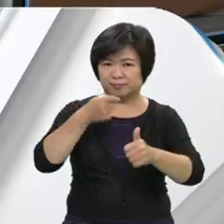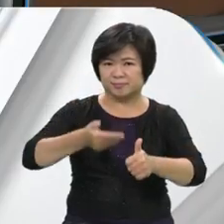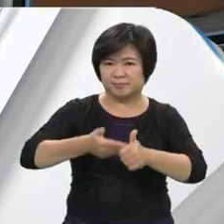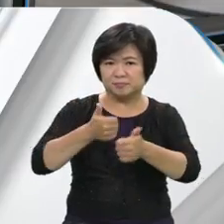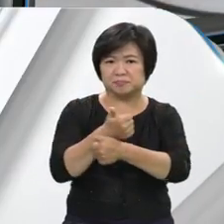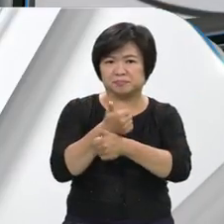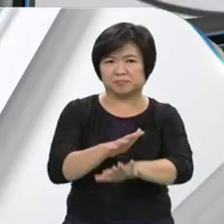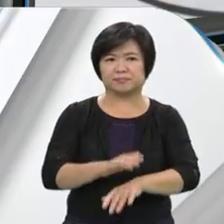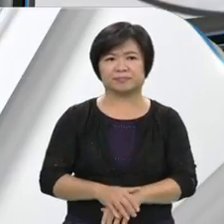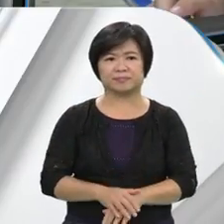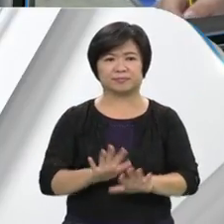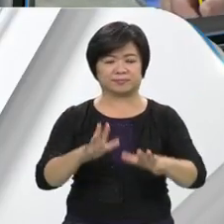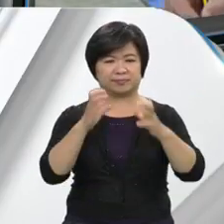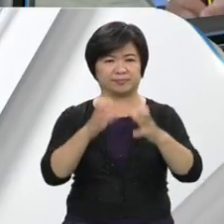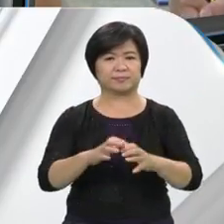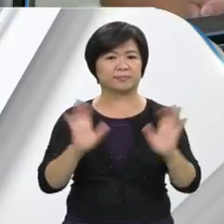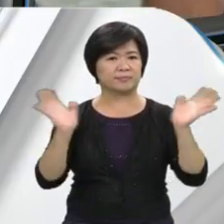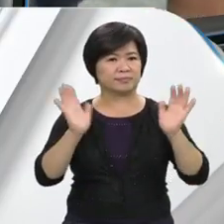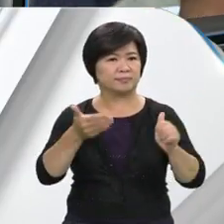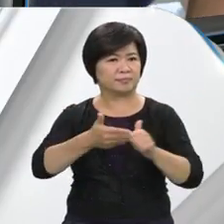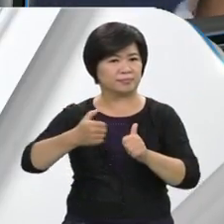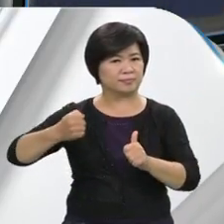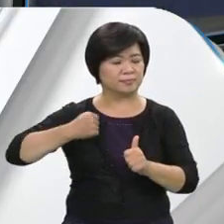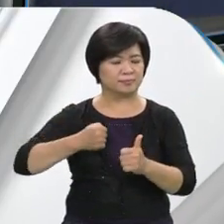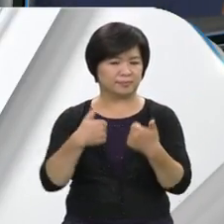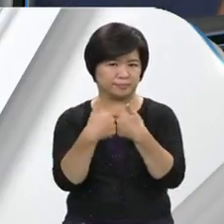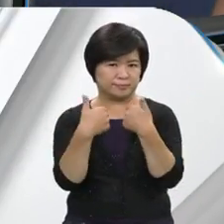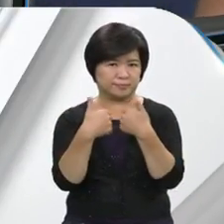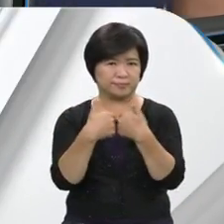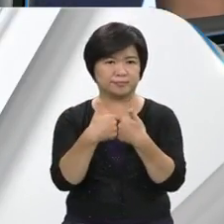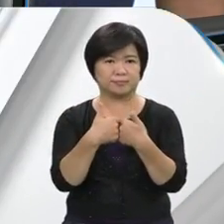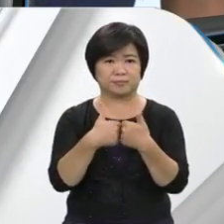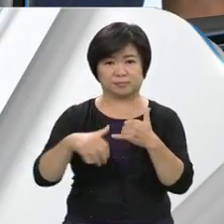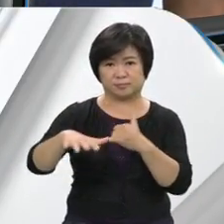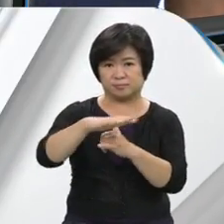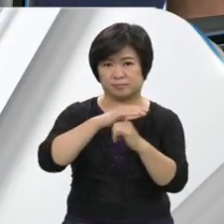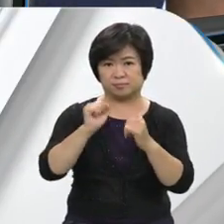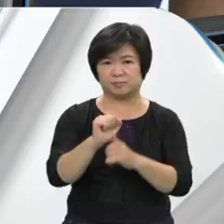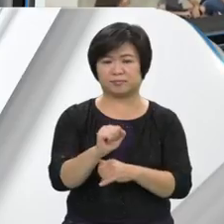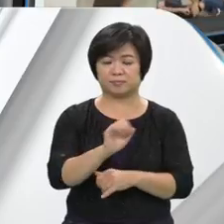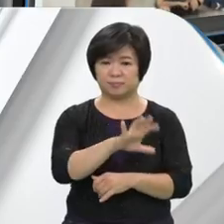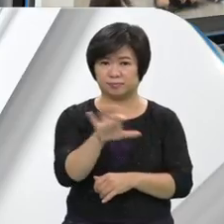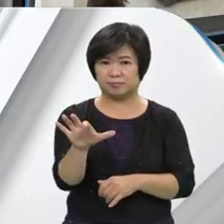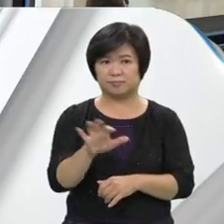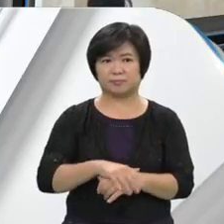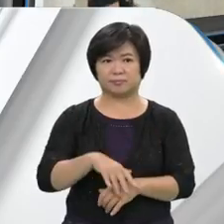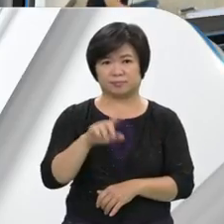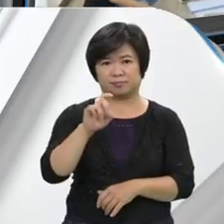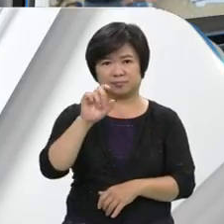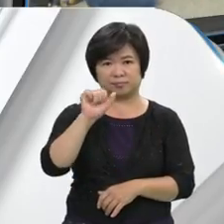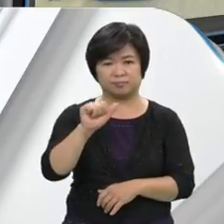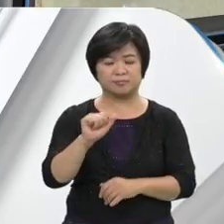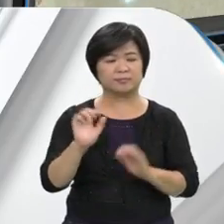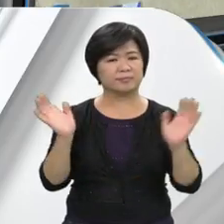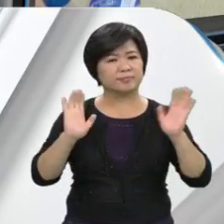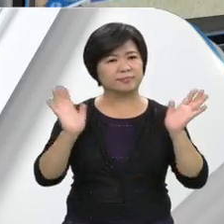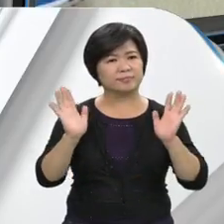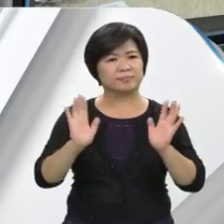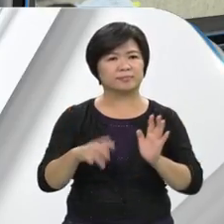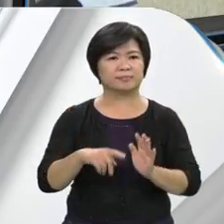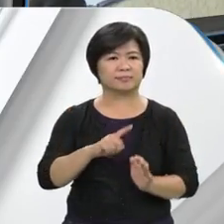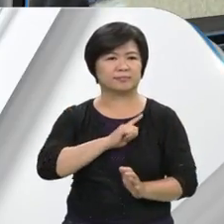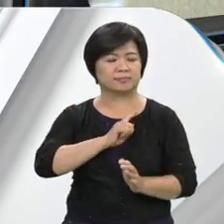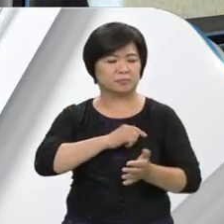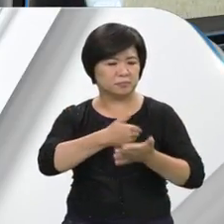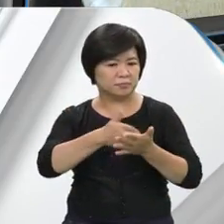经验。今不你判改至通破的论坛全推翻国体累计十五届成员的，就透